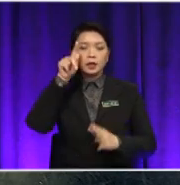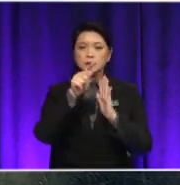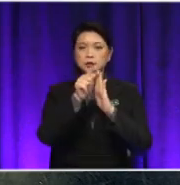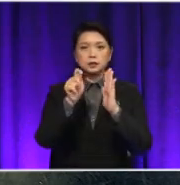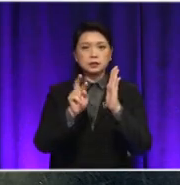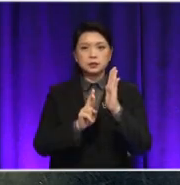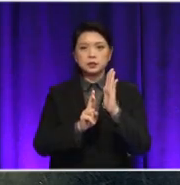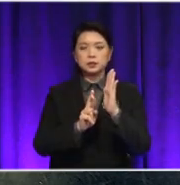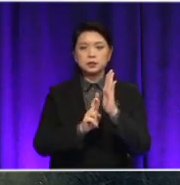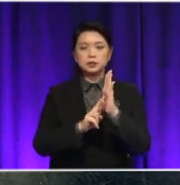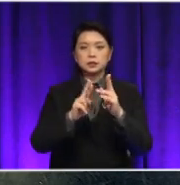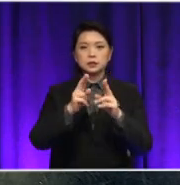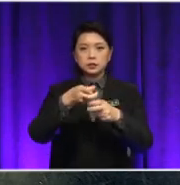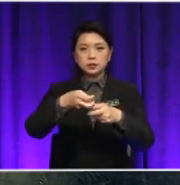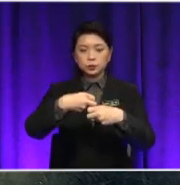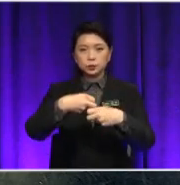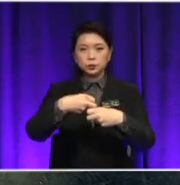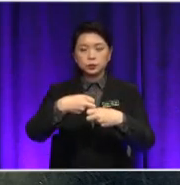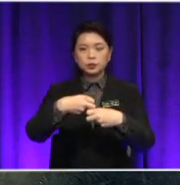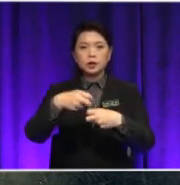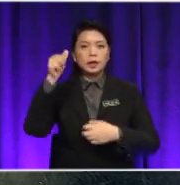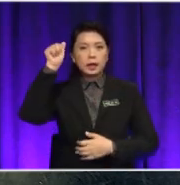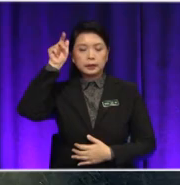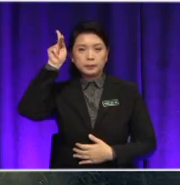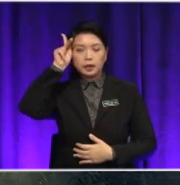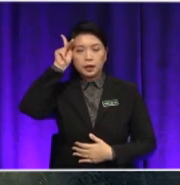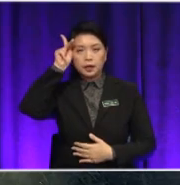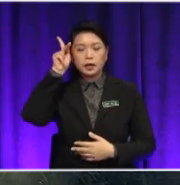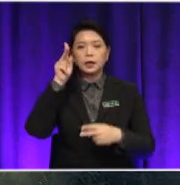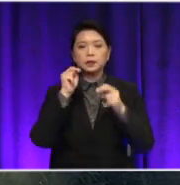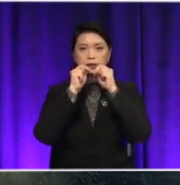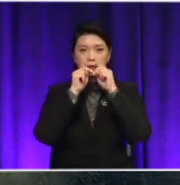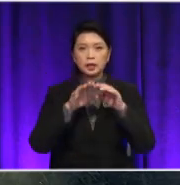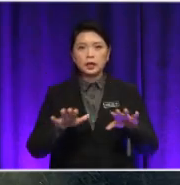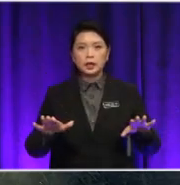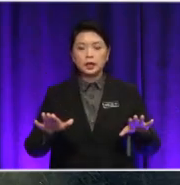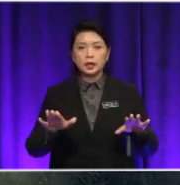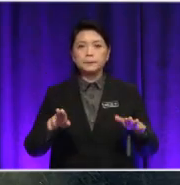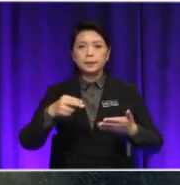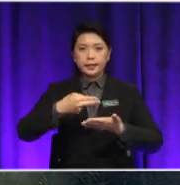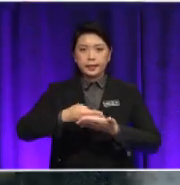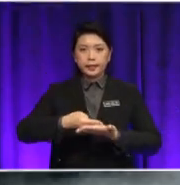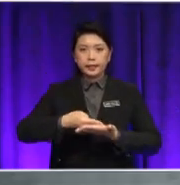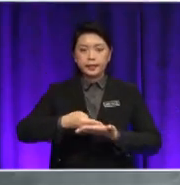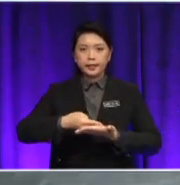Nampak sakit ni. Okey, Akmal. Tenang dulu, Akmal. Okey, okey. Okey, Akmal, baring. Baring. Aduh,